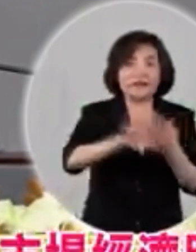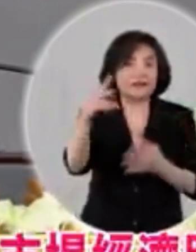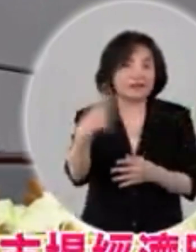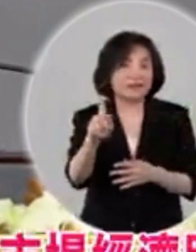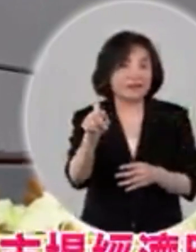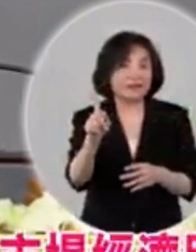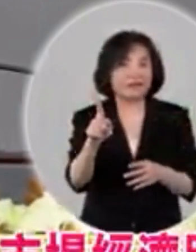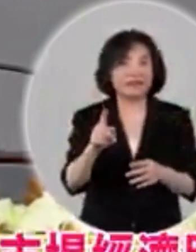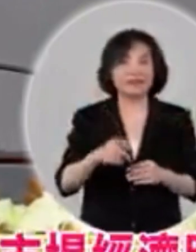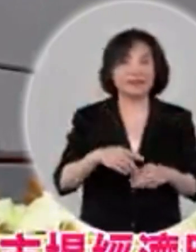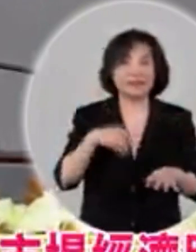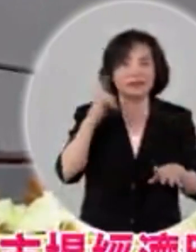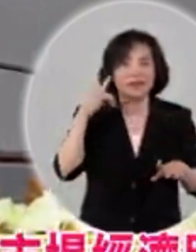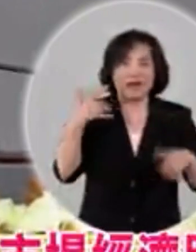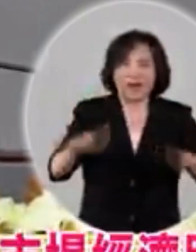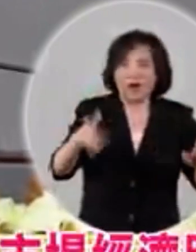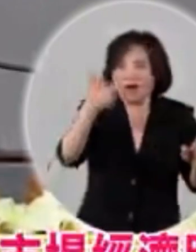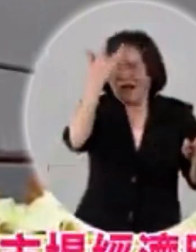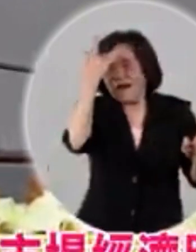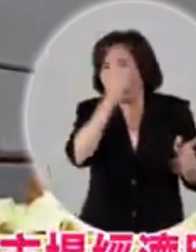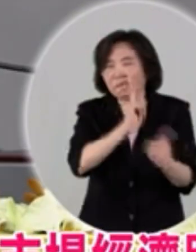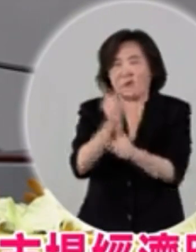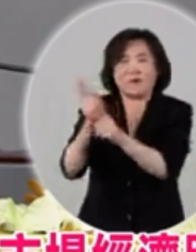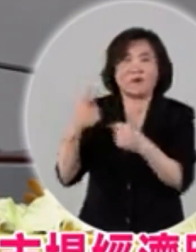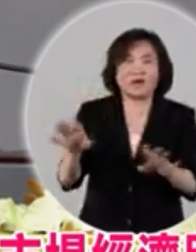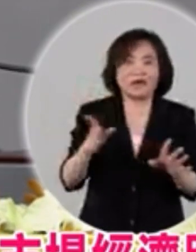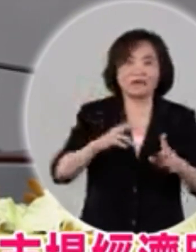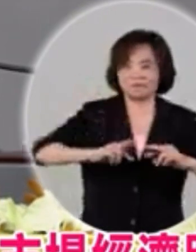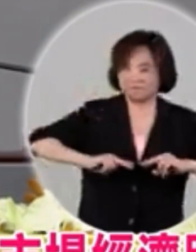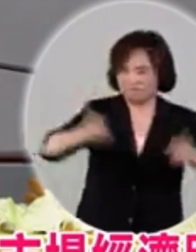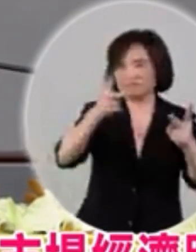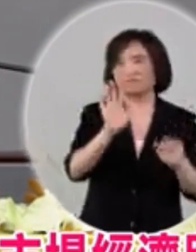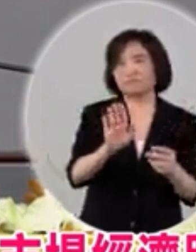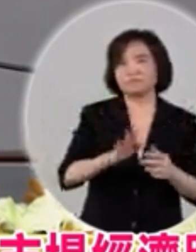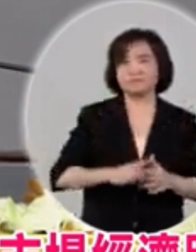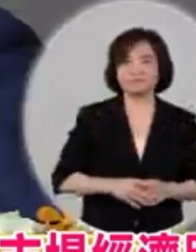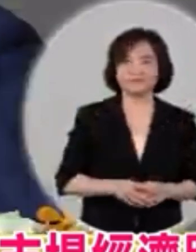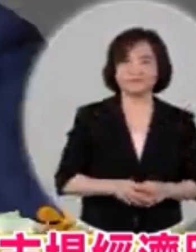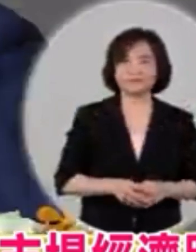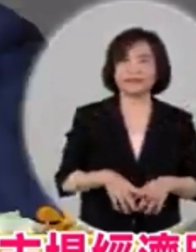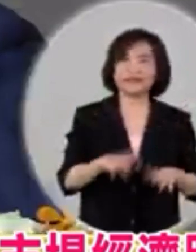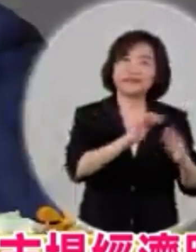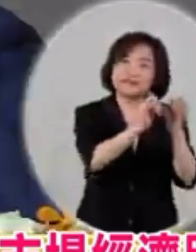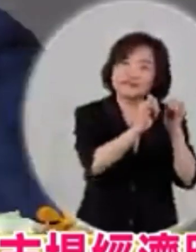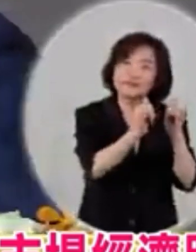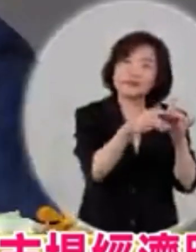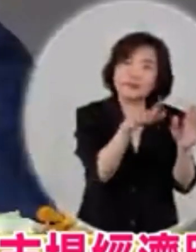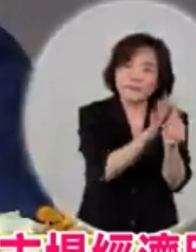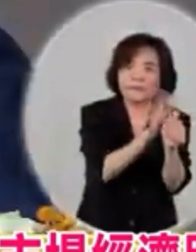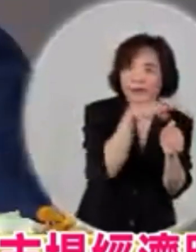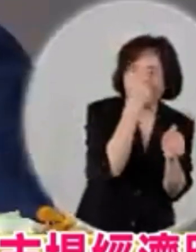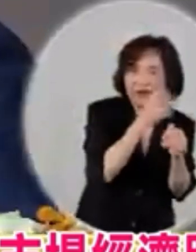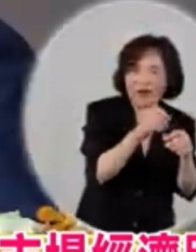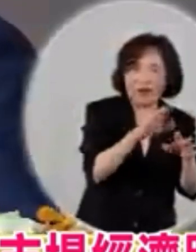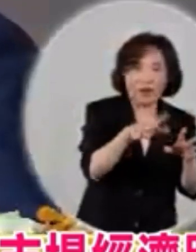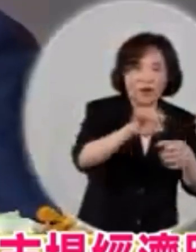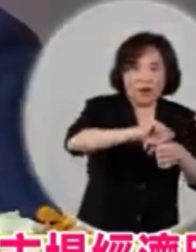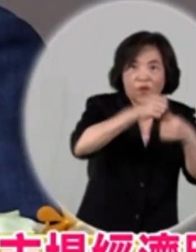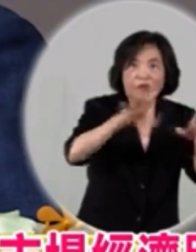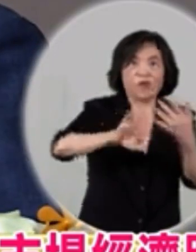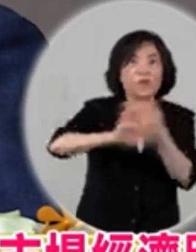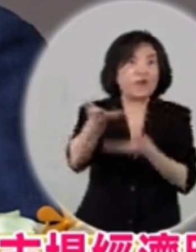还排除万难，推动了许多的改革，社会照顾扩大了，外